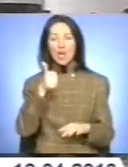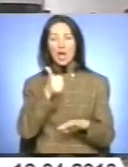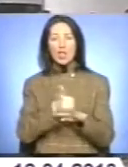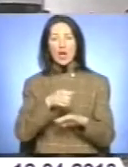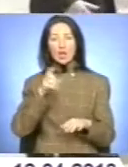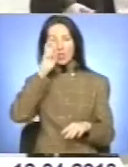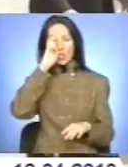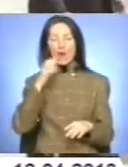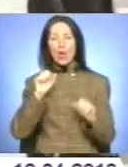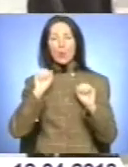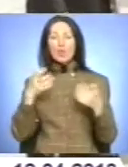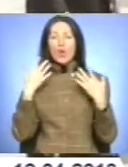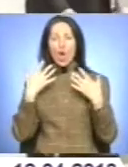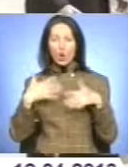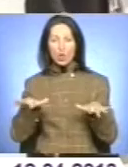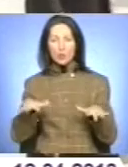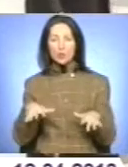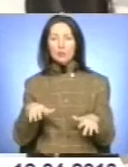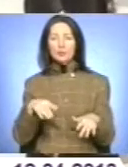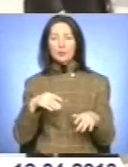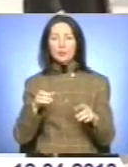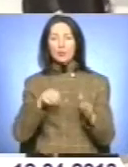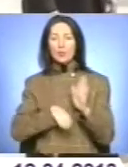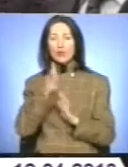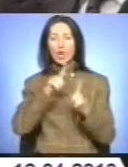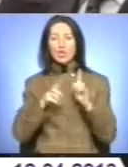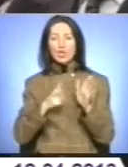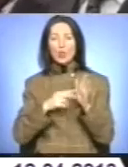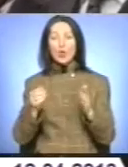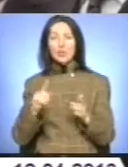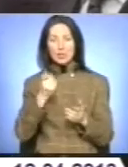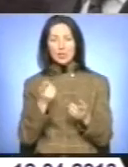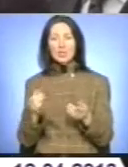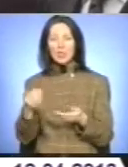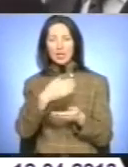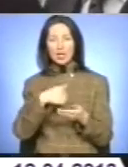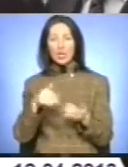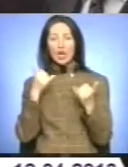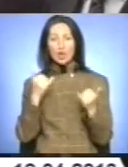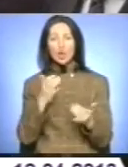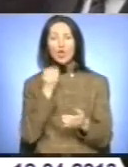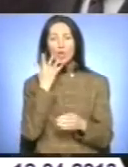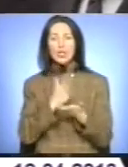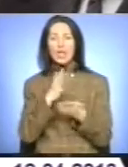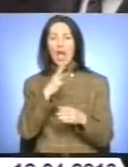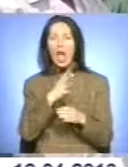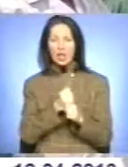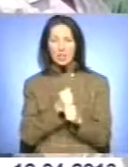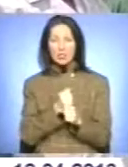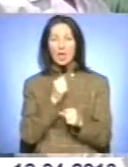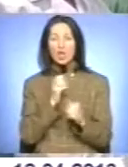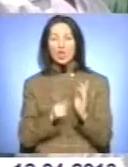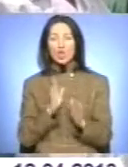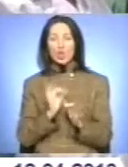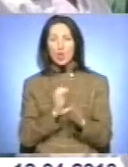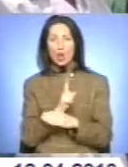Верховної Ради 7-го скликання. Нині, коли триває економічна криза, стабільна робота парламенту вкрай важлива, вважає Віктор Янукович. Попри складну ситуацію